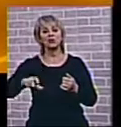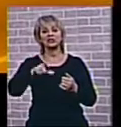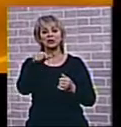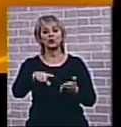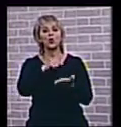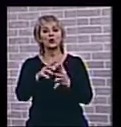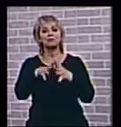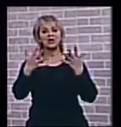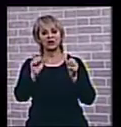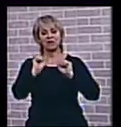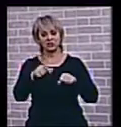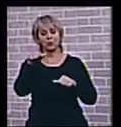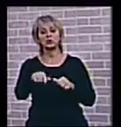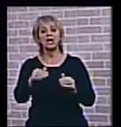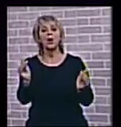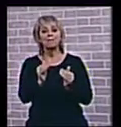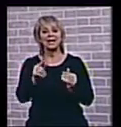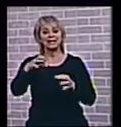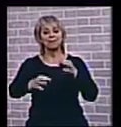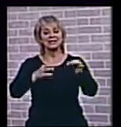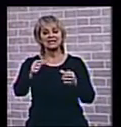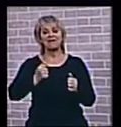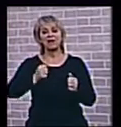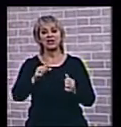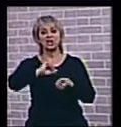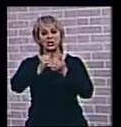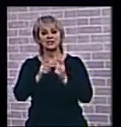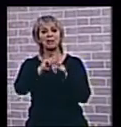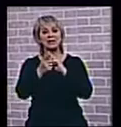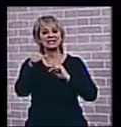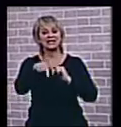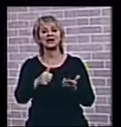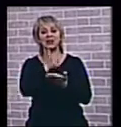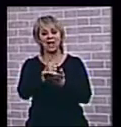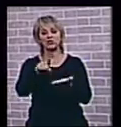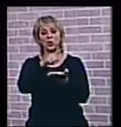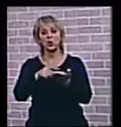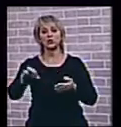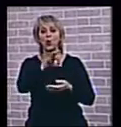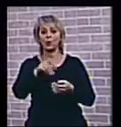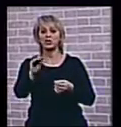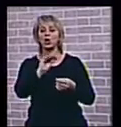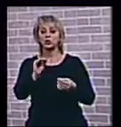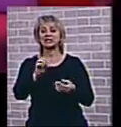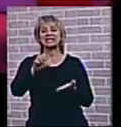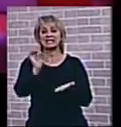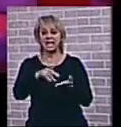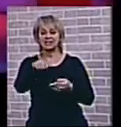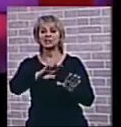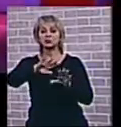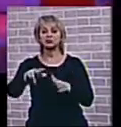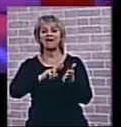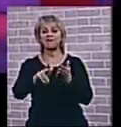– город больших возможностей. Маленькое поселение у военной крепости превратилось в главный город области, в южную столицу. И